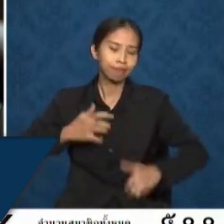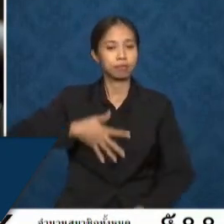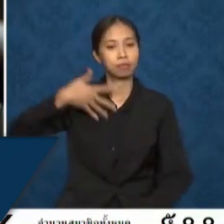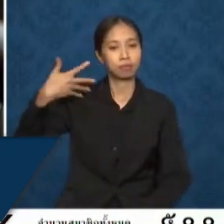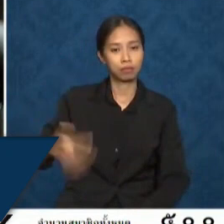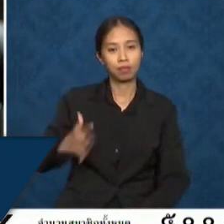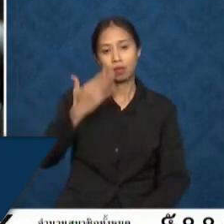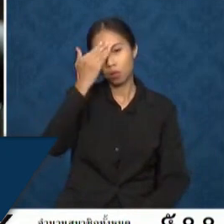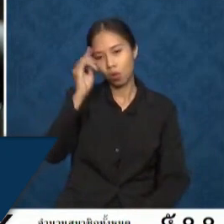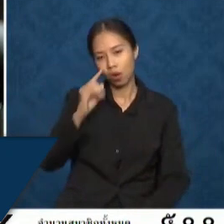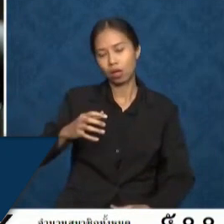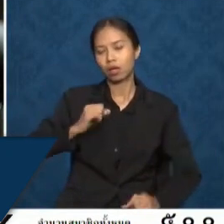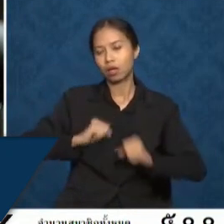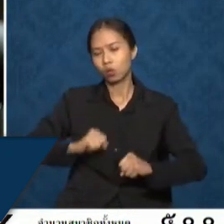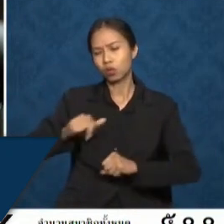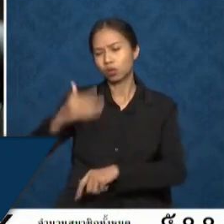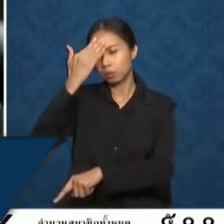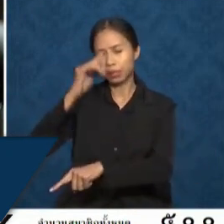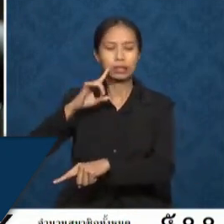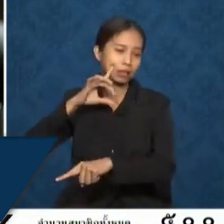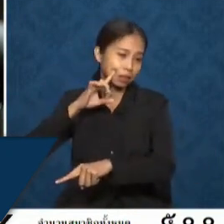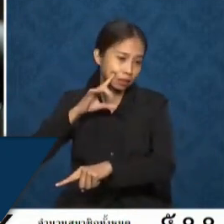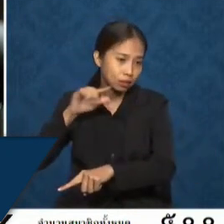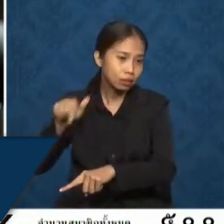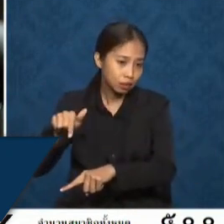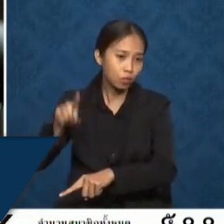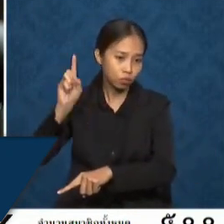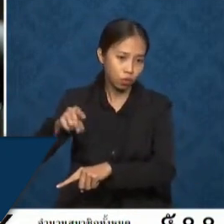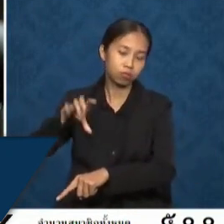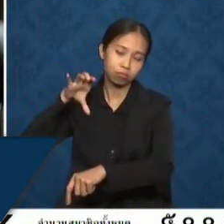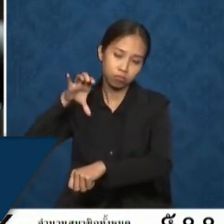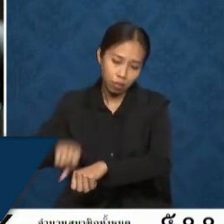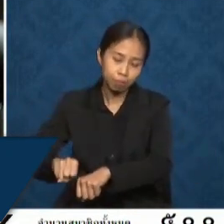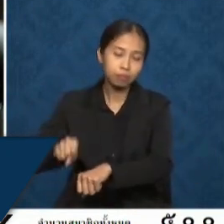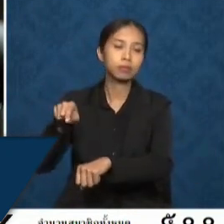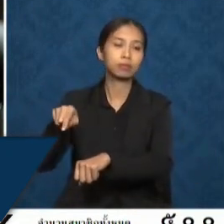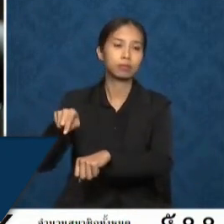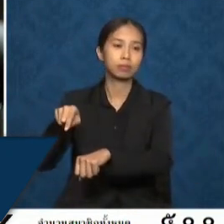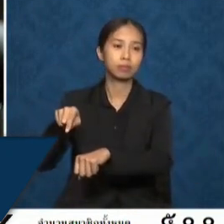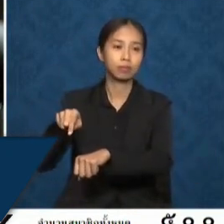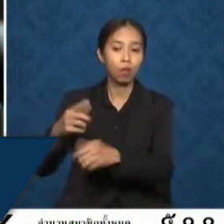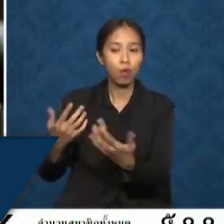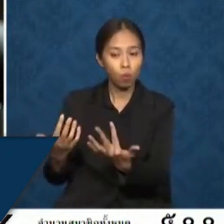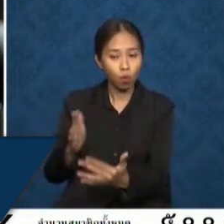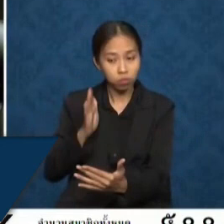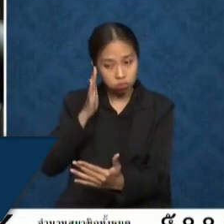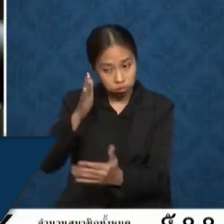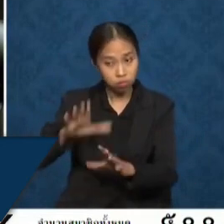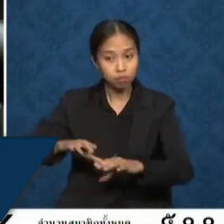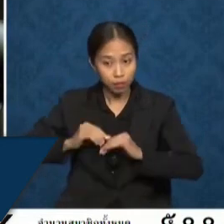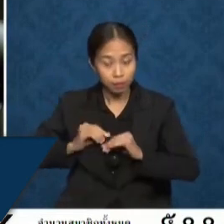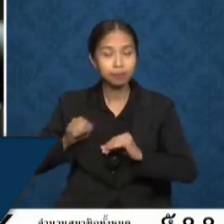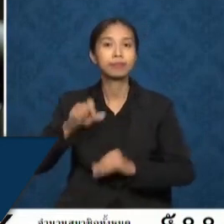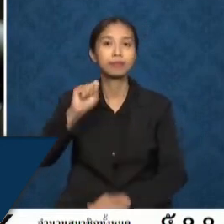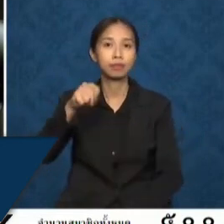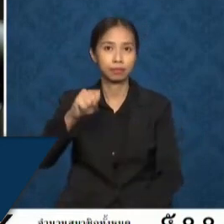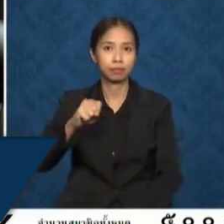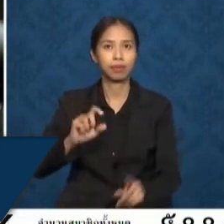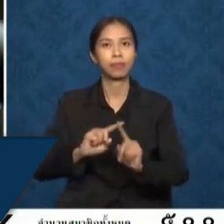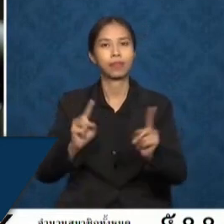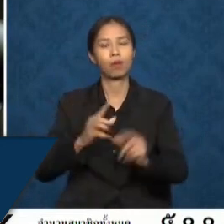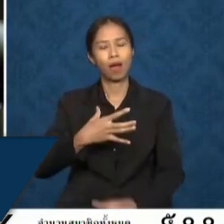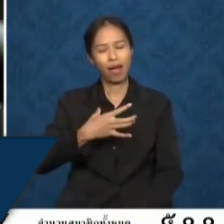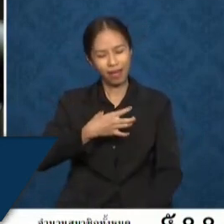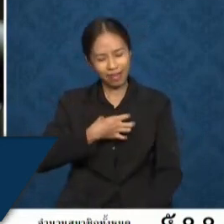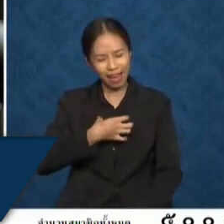์ที่หากเยาวชนคนนี้ยังไมหยดด้อร้านก็จะตองกำหราบ ป่าปามไปเรอย จนกวาจะยอมแต่ดท่อยากช่นใหทานมอง